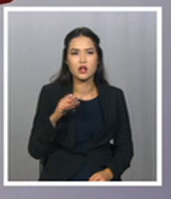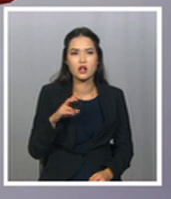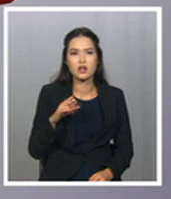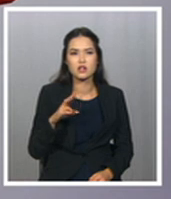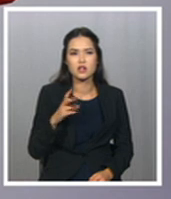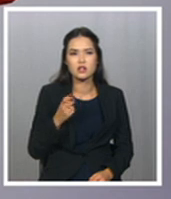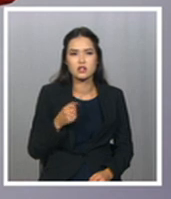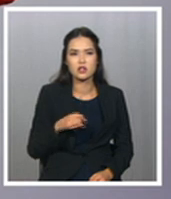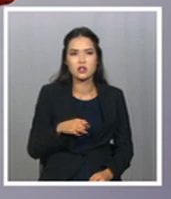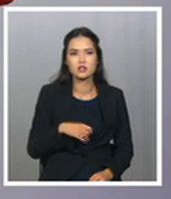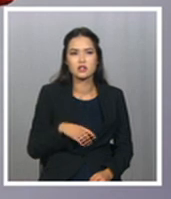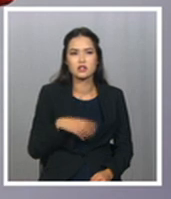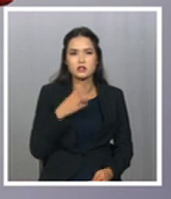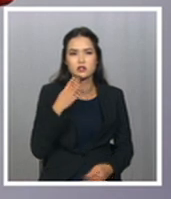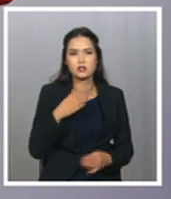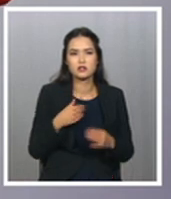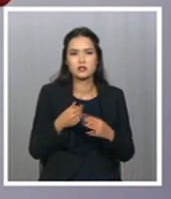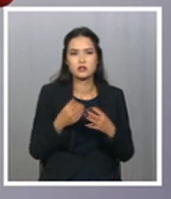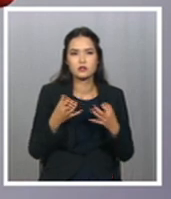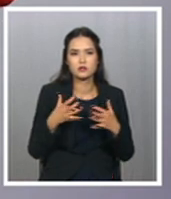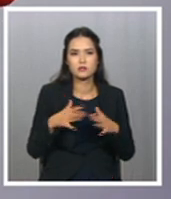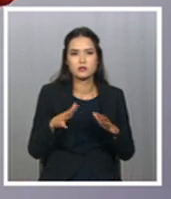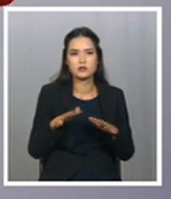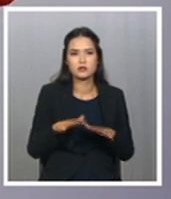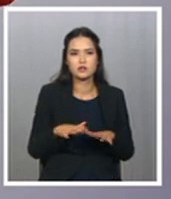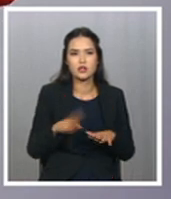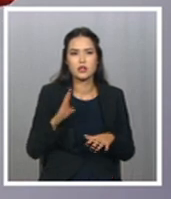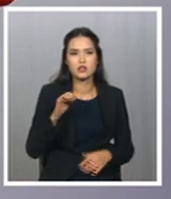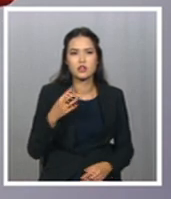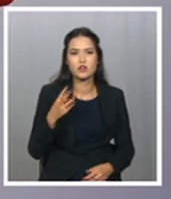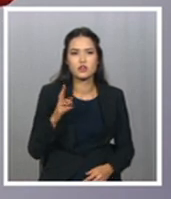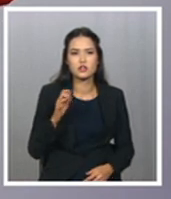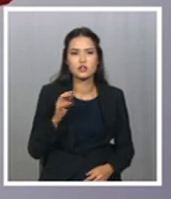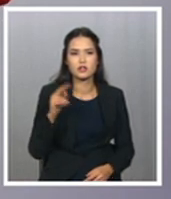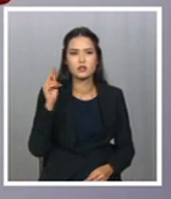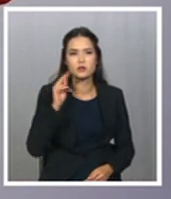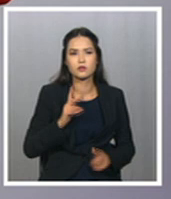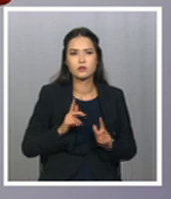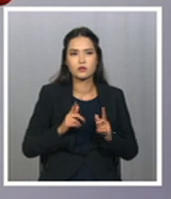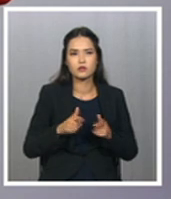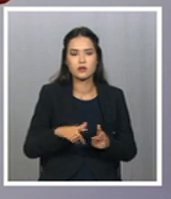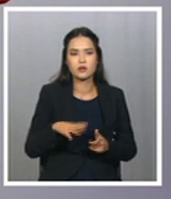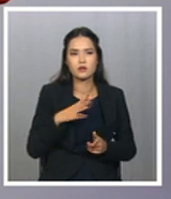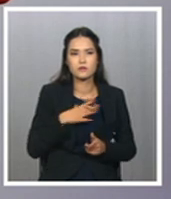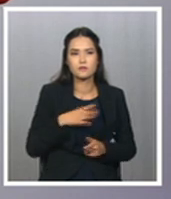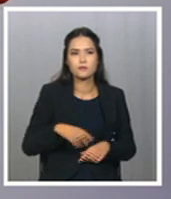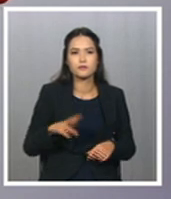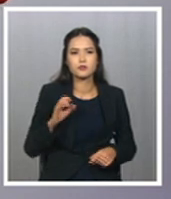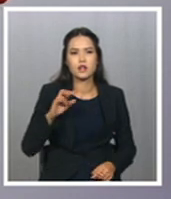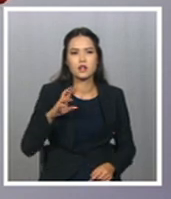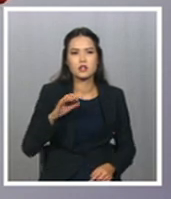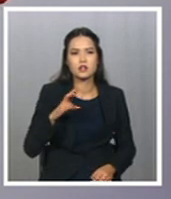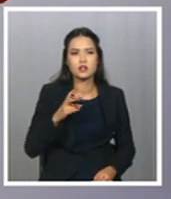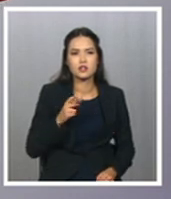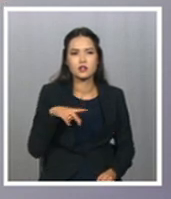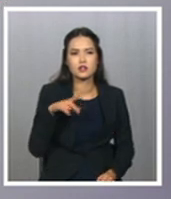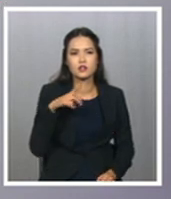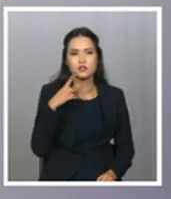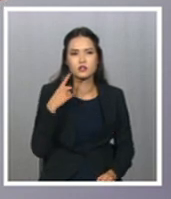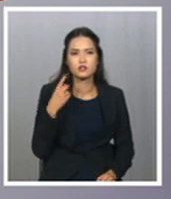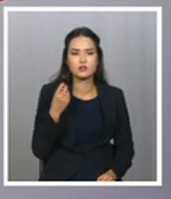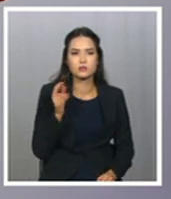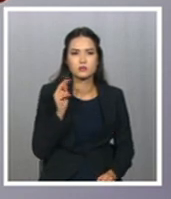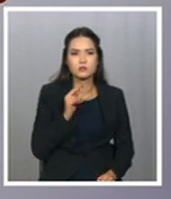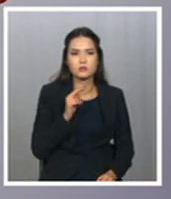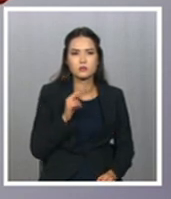болса бас бостандығын әперіп Ташкентке оқуғаттандырады. Ал Алтынай жатпай тұрмай оқып не